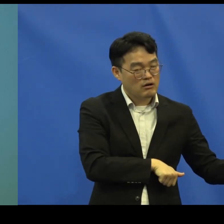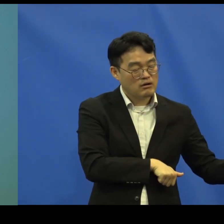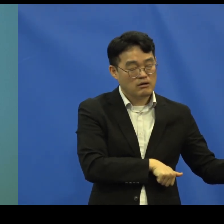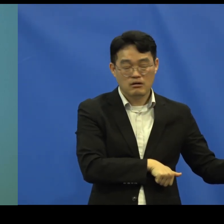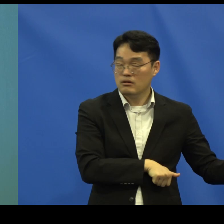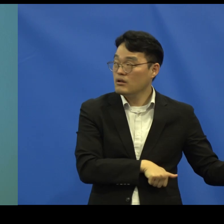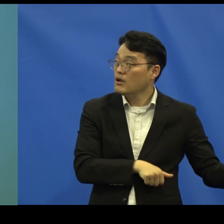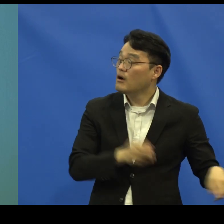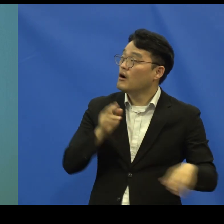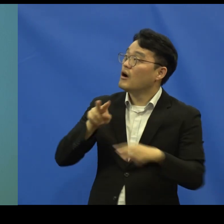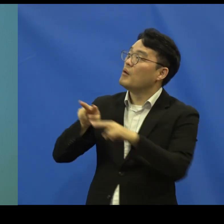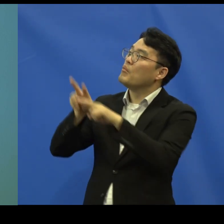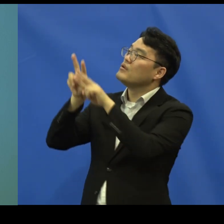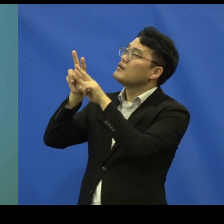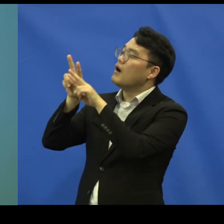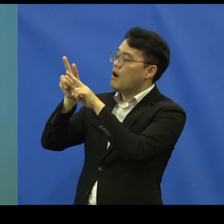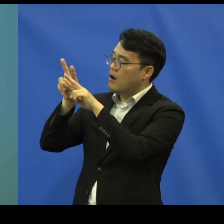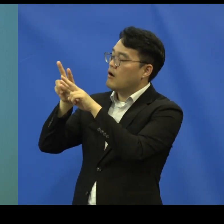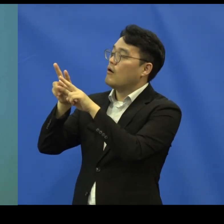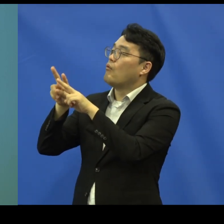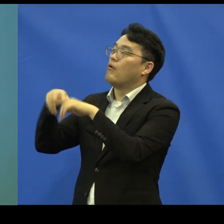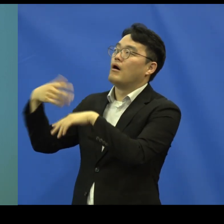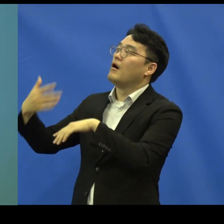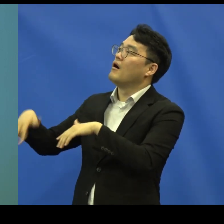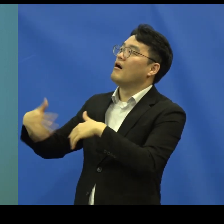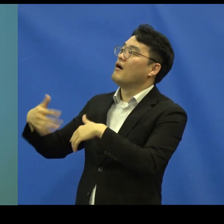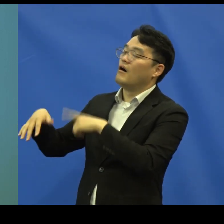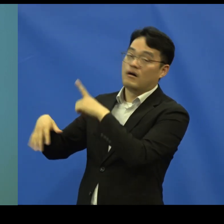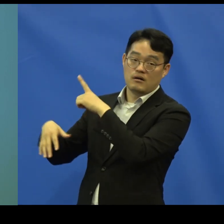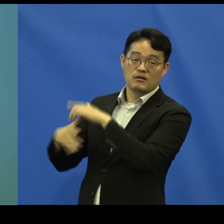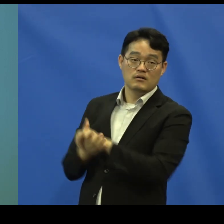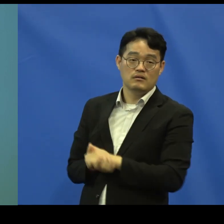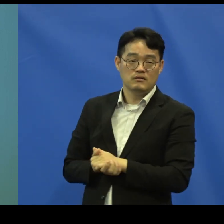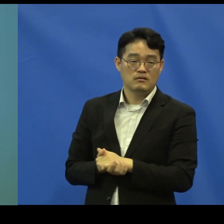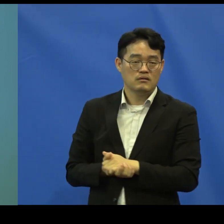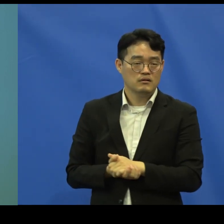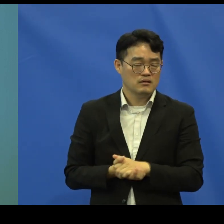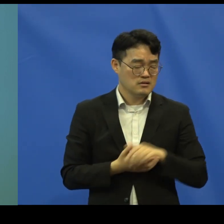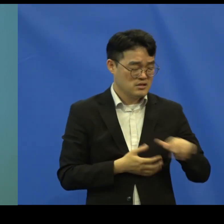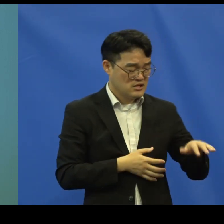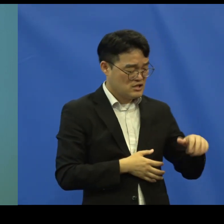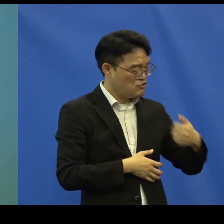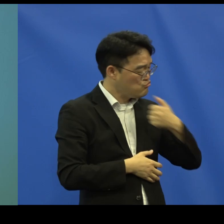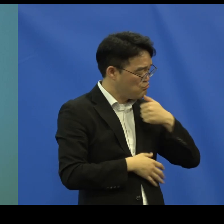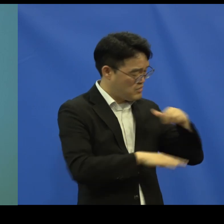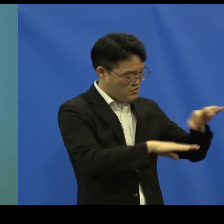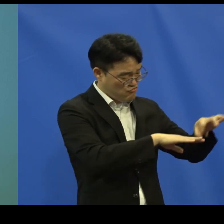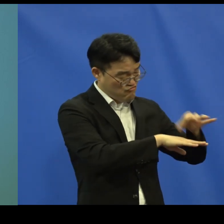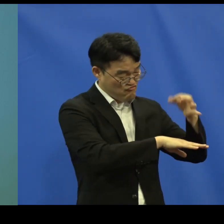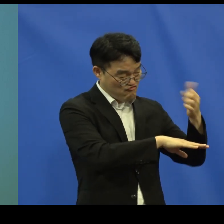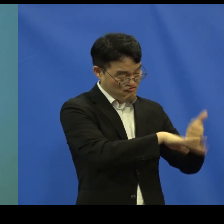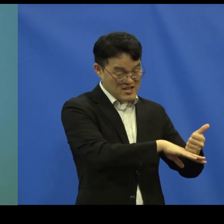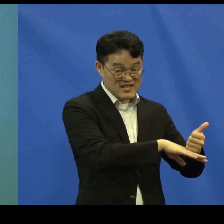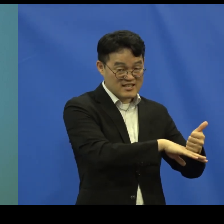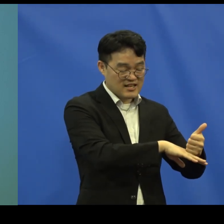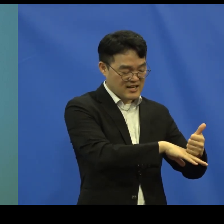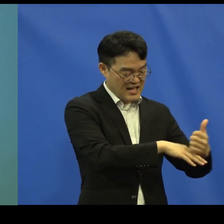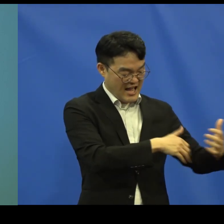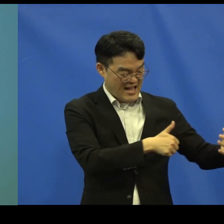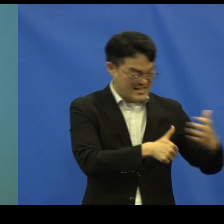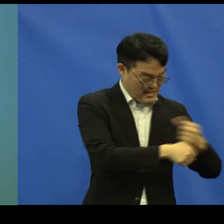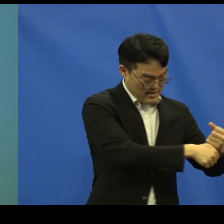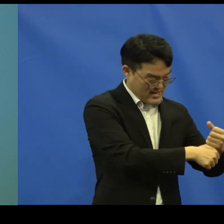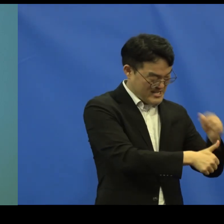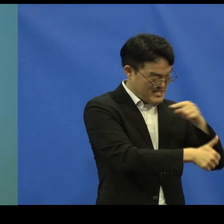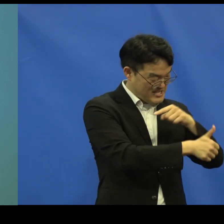권세는 하늘을 찌르고 있었어요. 그때 그 현실, 오늘 지금 그 로마 황제의